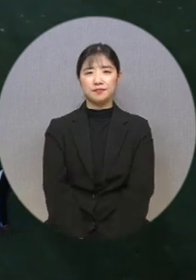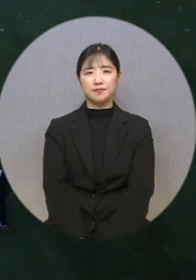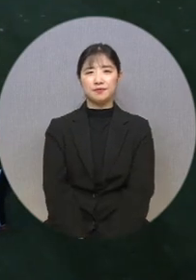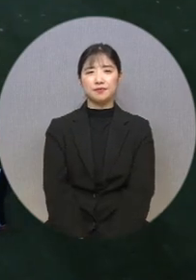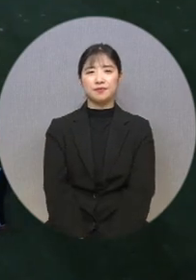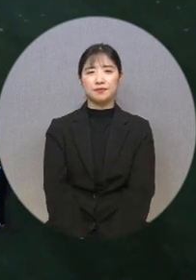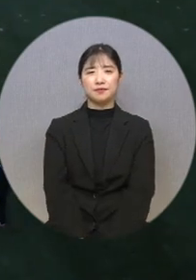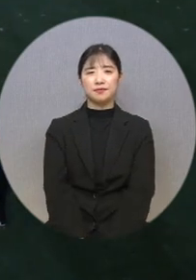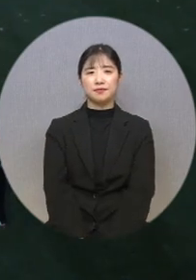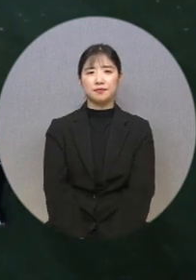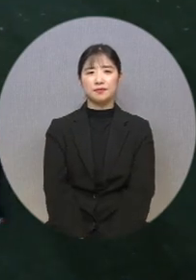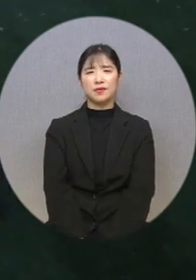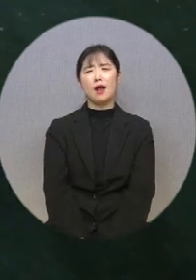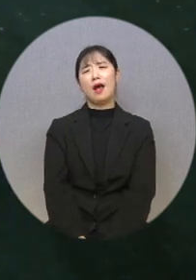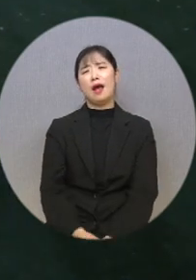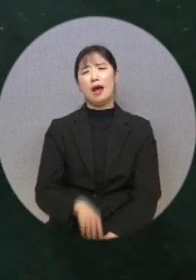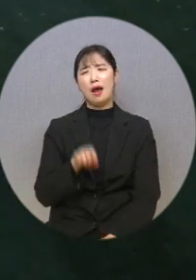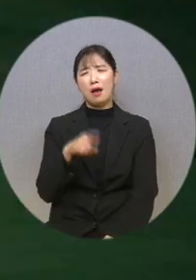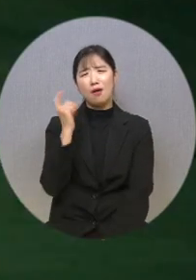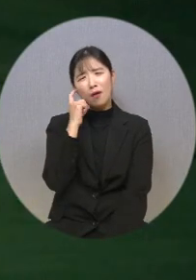어머, 왜 이래?